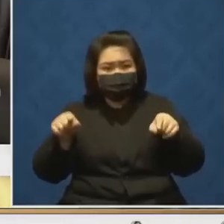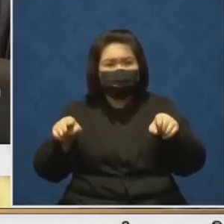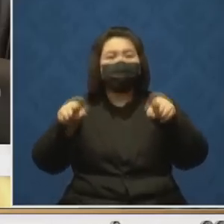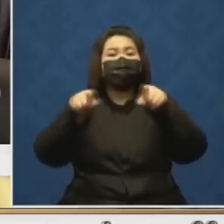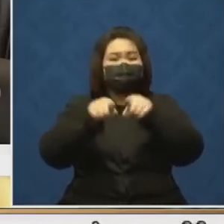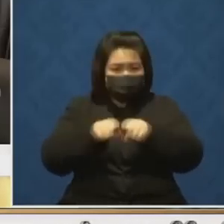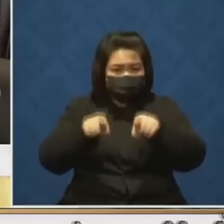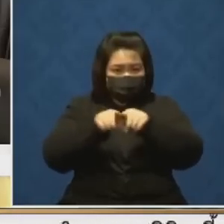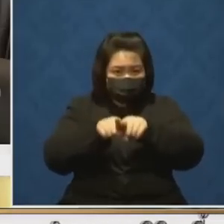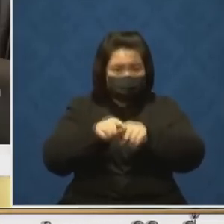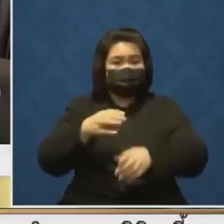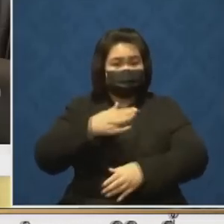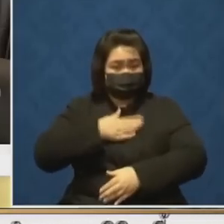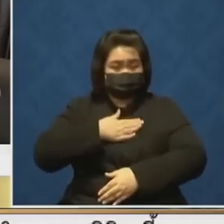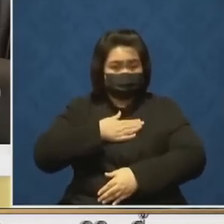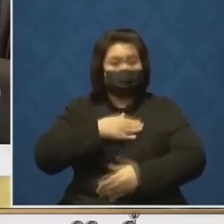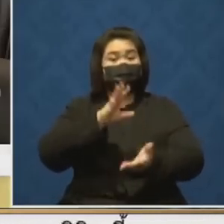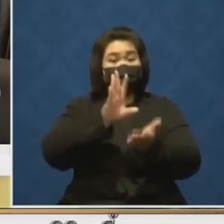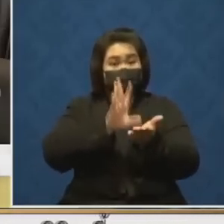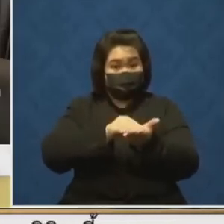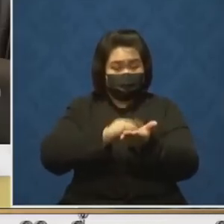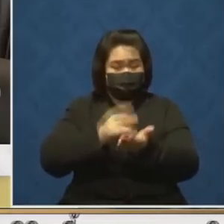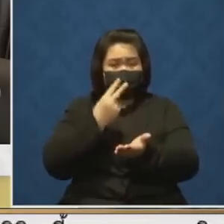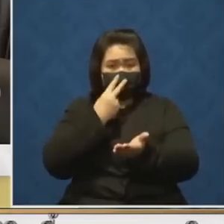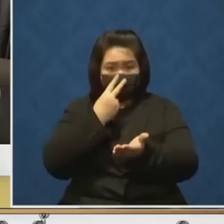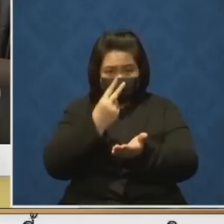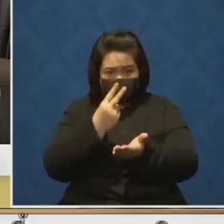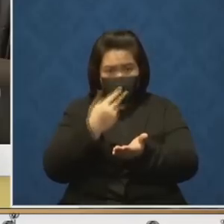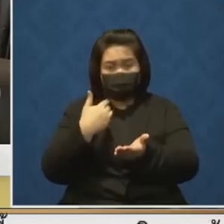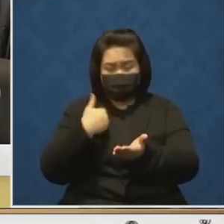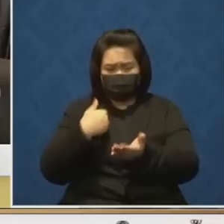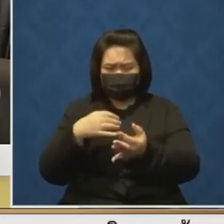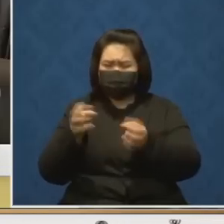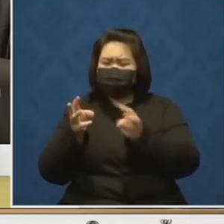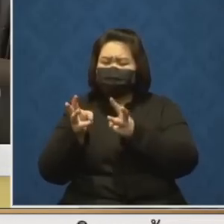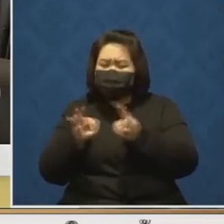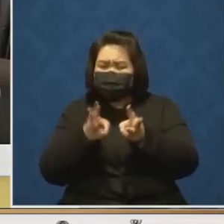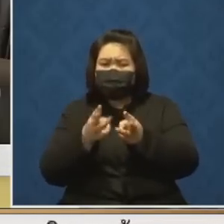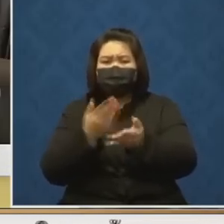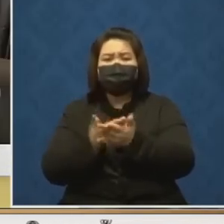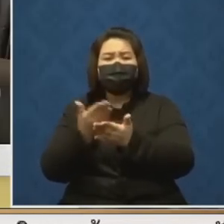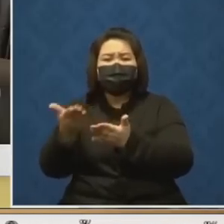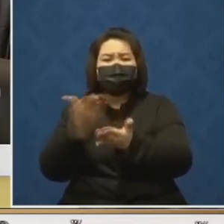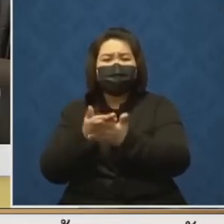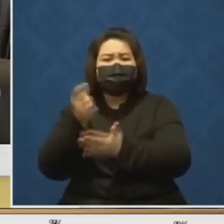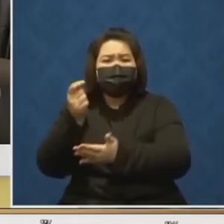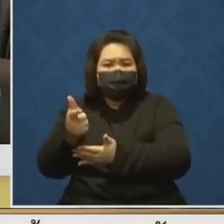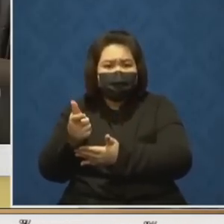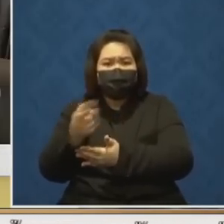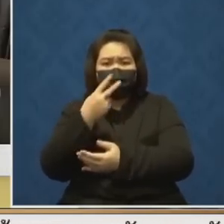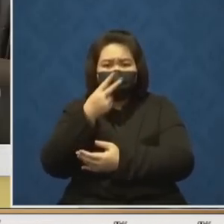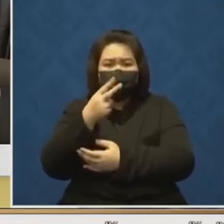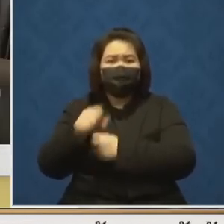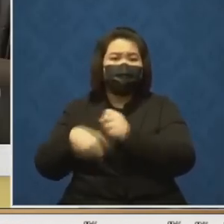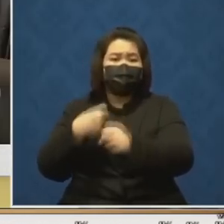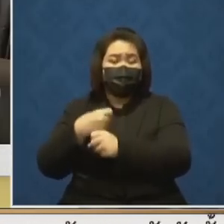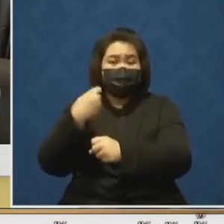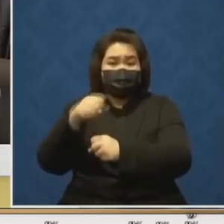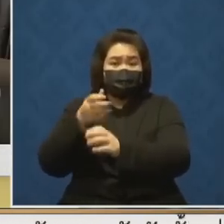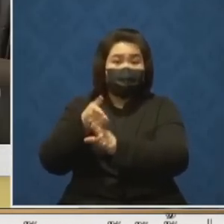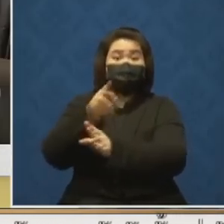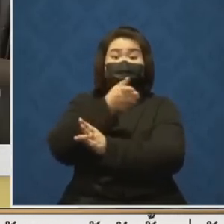และเมื่อดฉไปเช็ข้อมูลเพิมเติมจากการจัดซ้อจัดจ้างของกองทัพดิฉันพบวาตลอด 10 ปีที่ผ่านมา